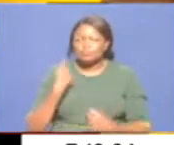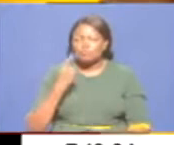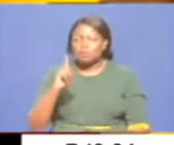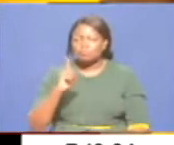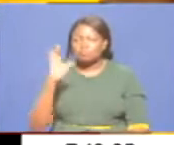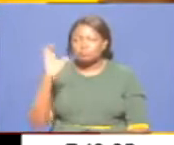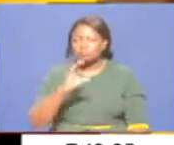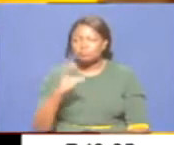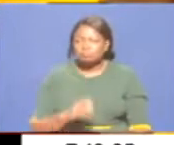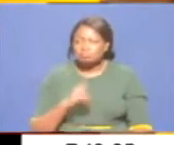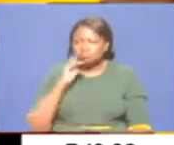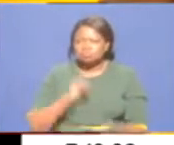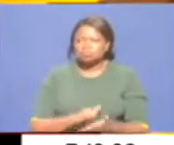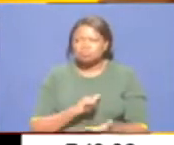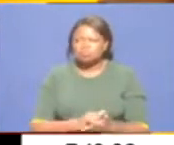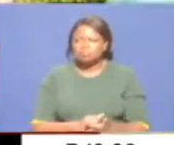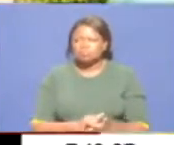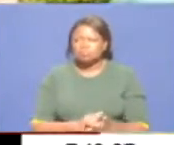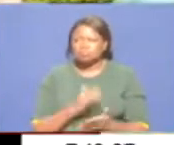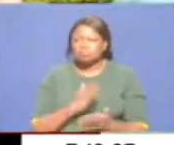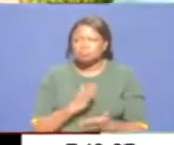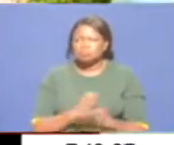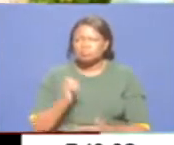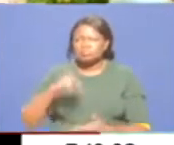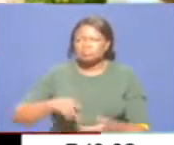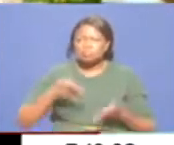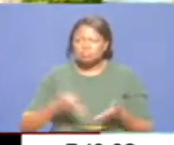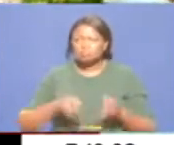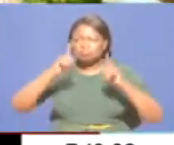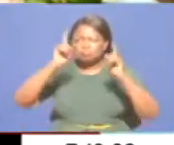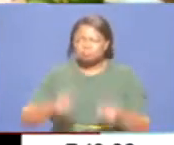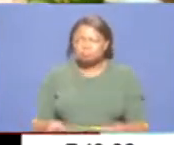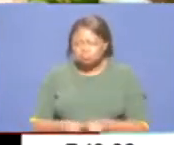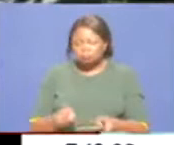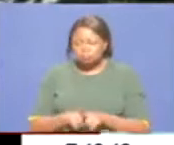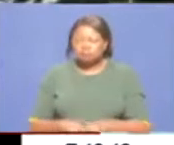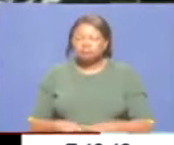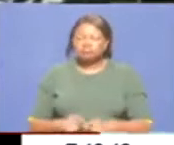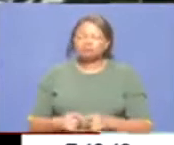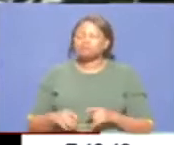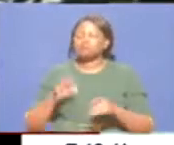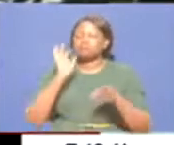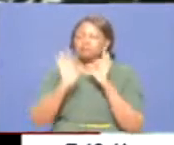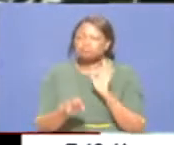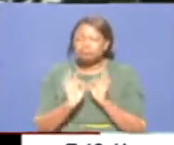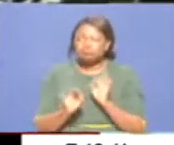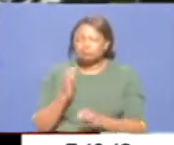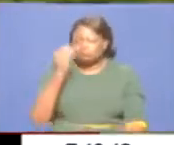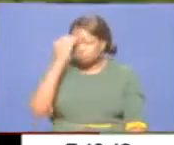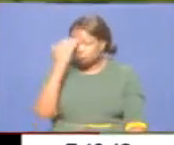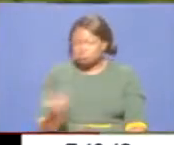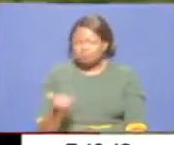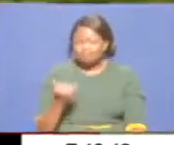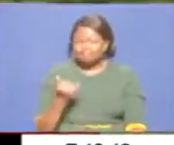Ruto alisema kwamba hata wabunge wa sasa watapitia mchujo, akisisitiza kuwa hakutakuwa na